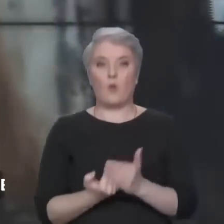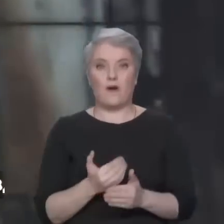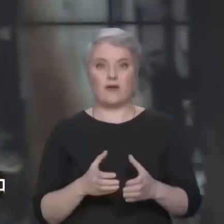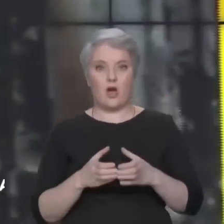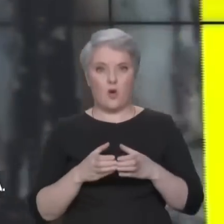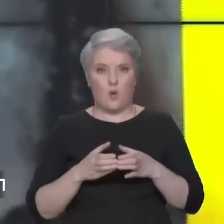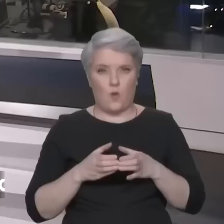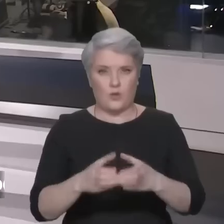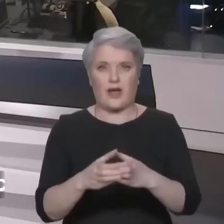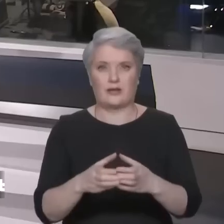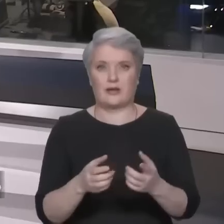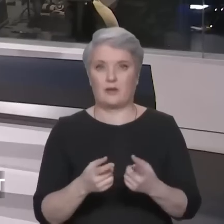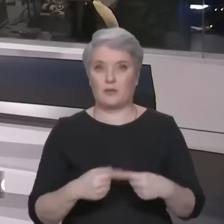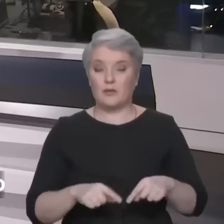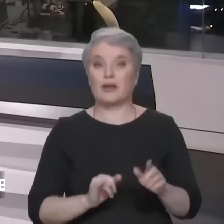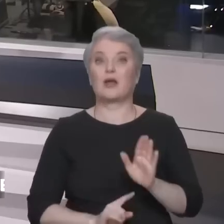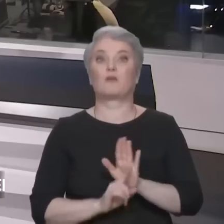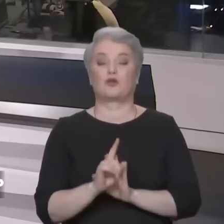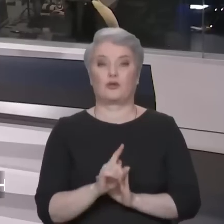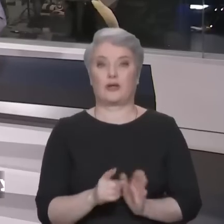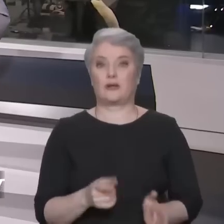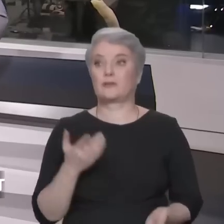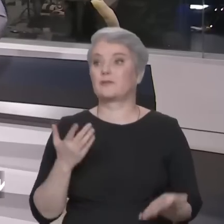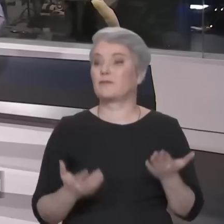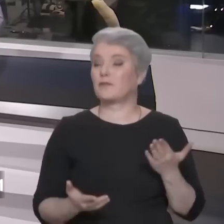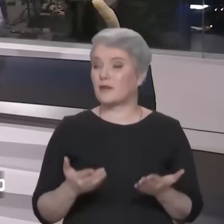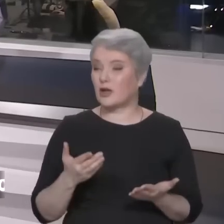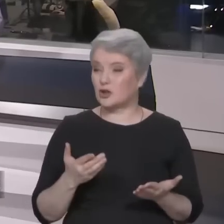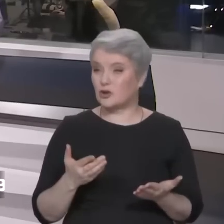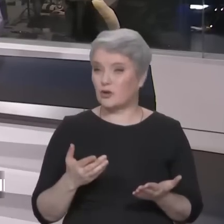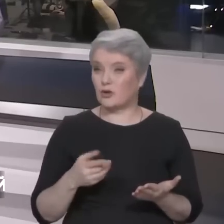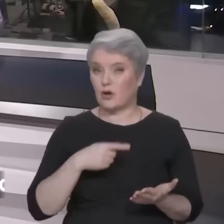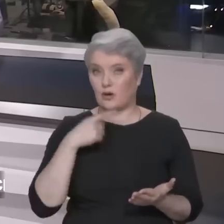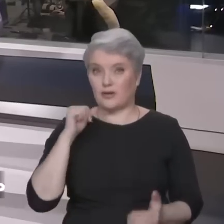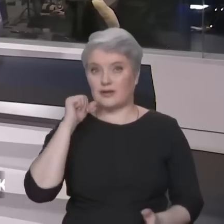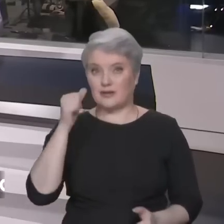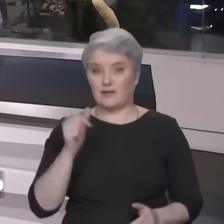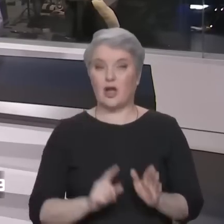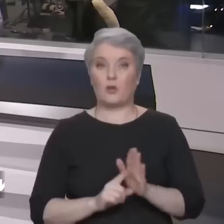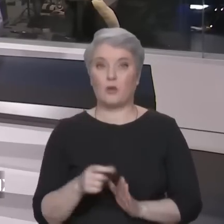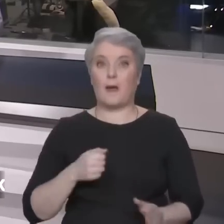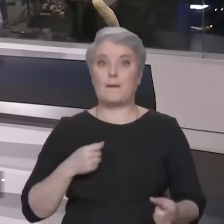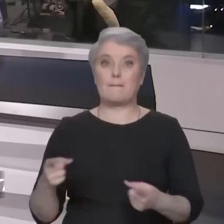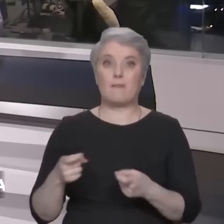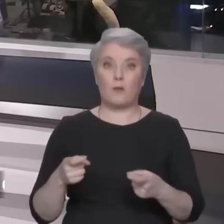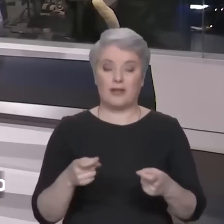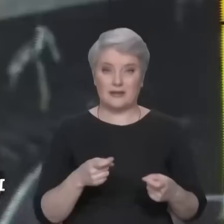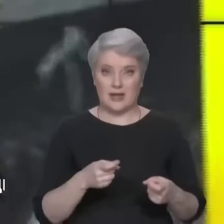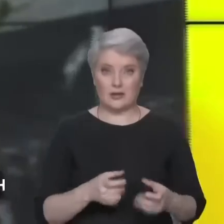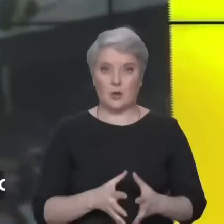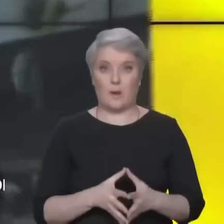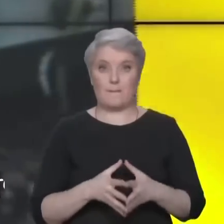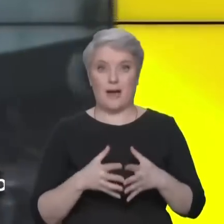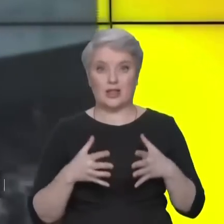ударні неугруповання, а потім розпочинати. Тобто, якщо вони завтра розпочнуть мобілізацію, реально